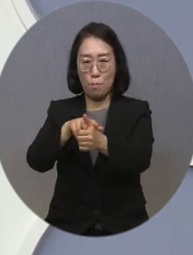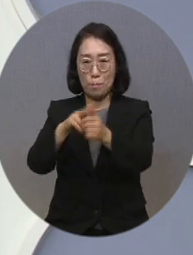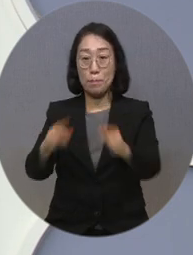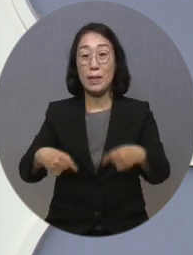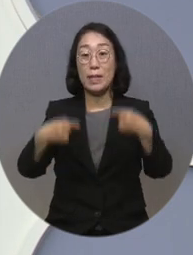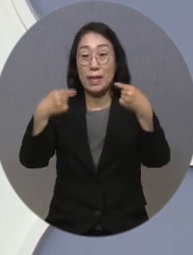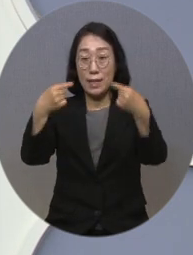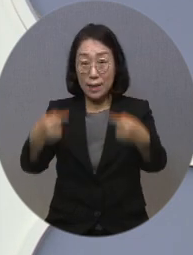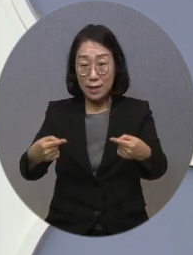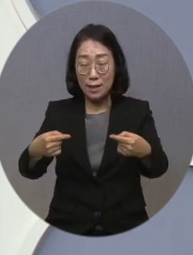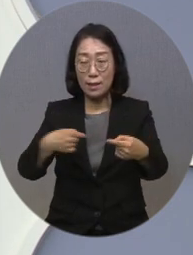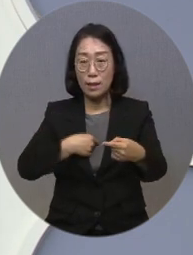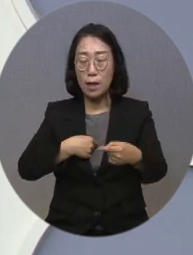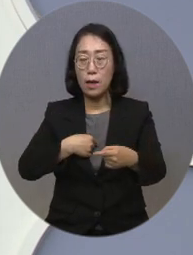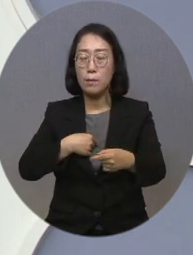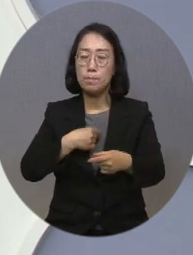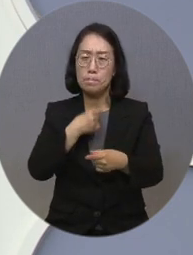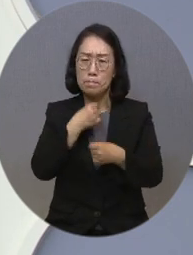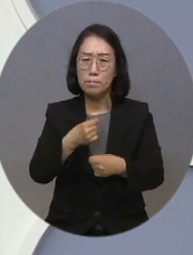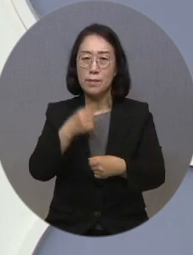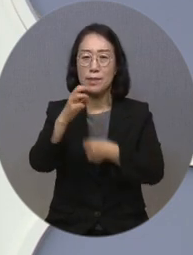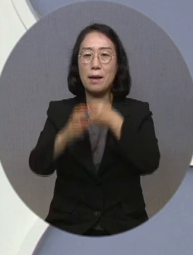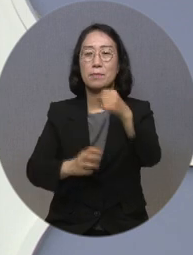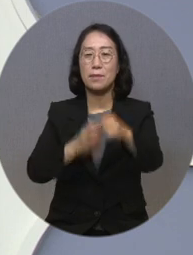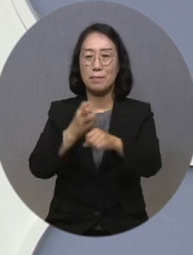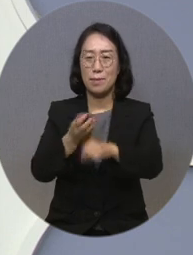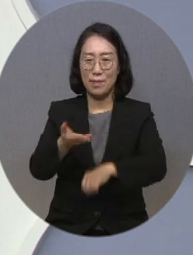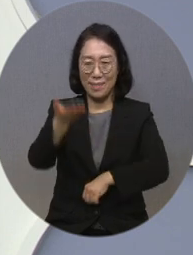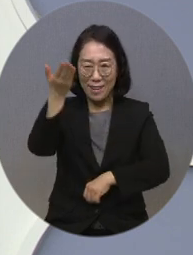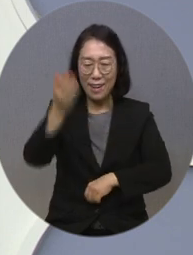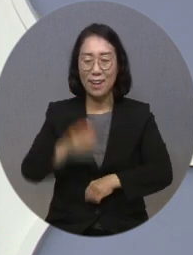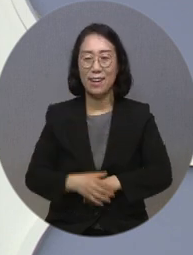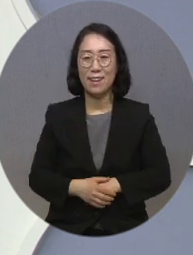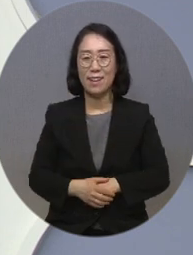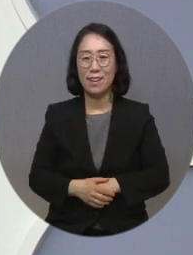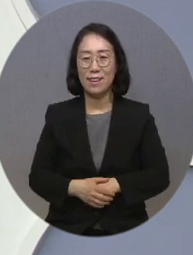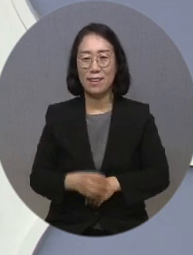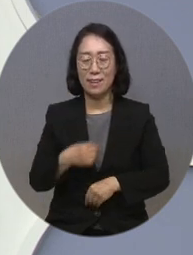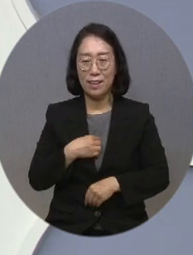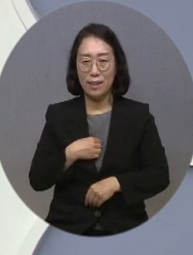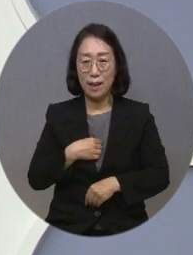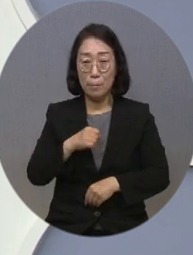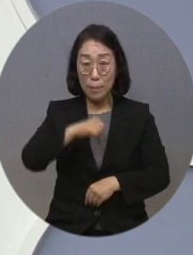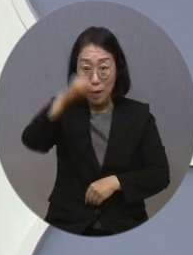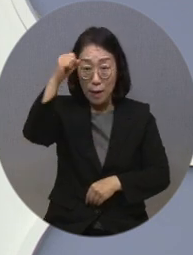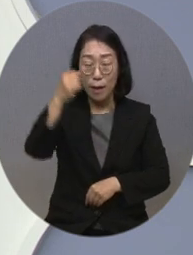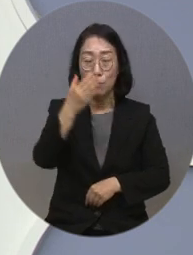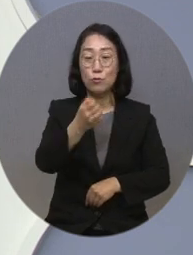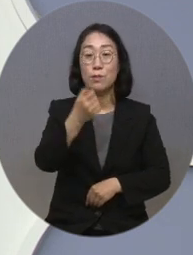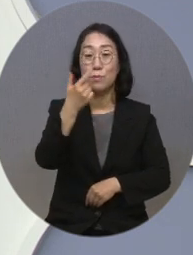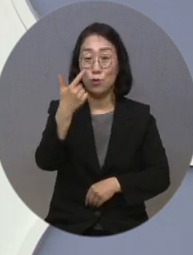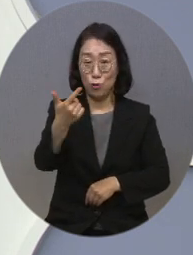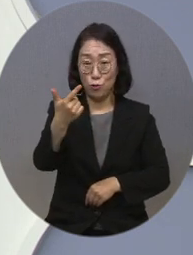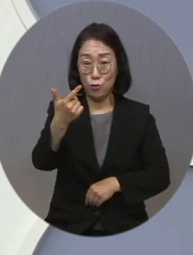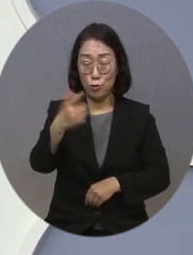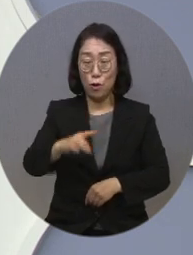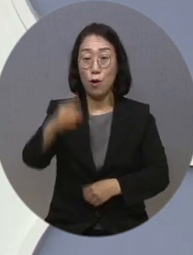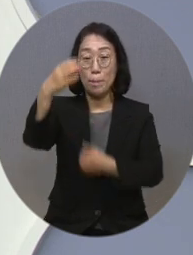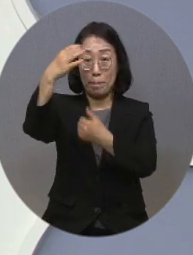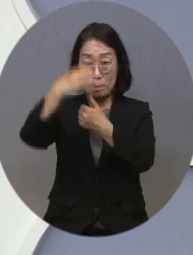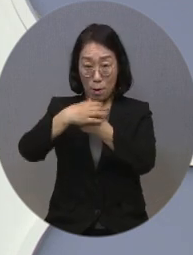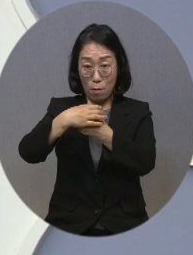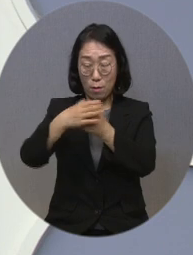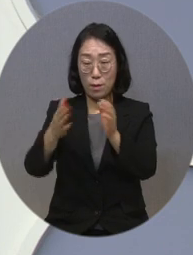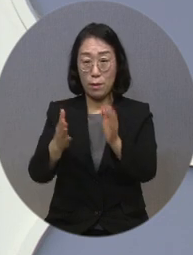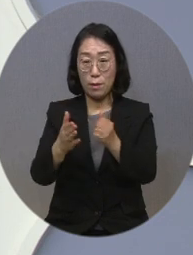걸로 따지면 이제 만 30년이 지나가는 거죠. 그런데 지났는데 제가 당선은 96년에 됐기 때문에